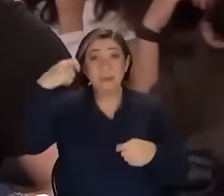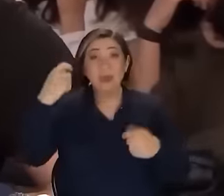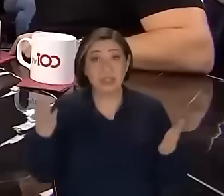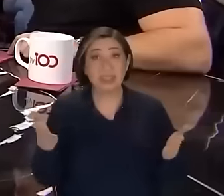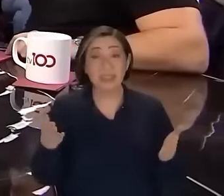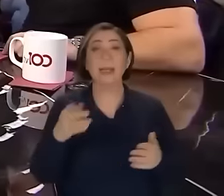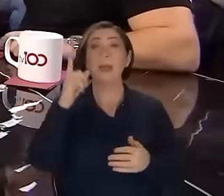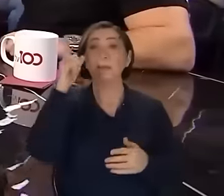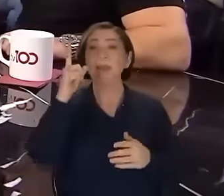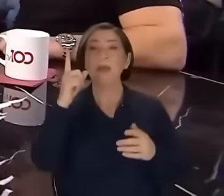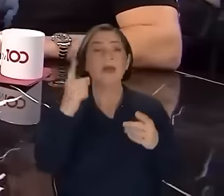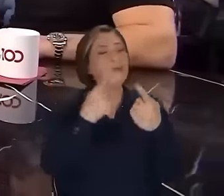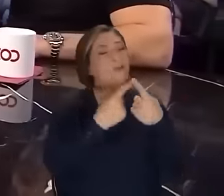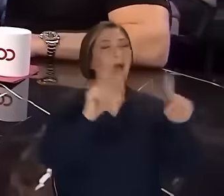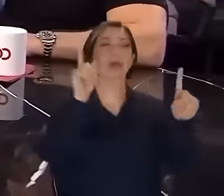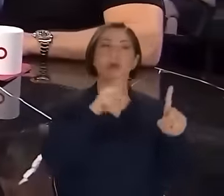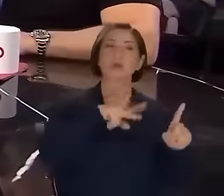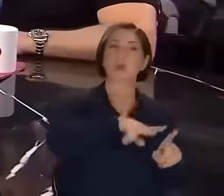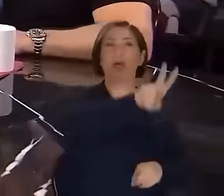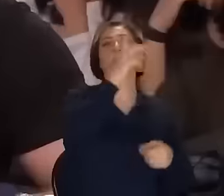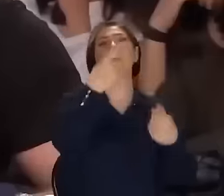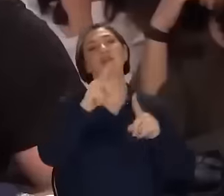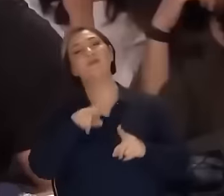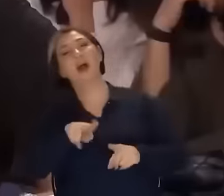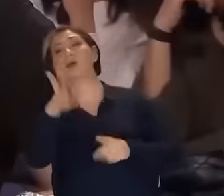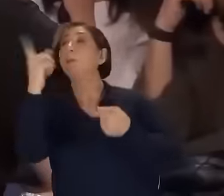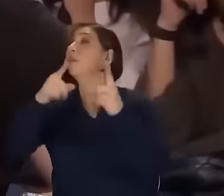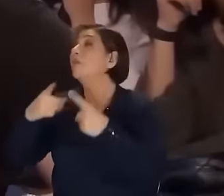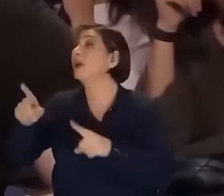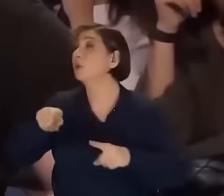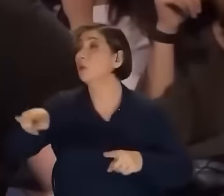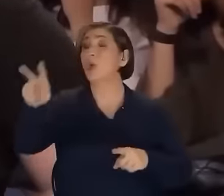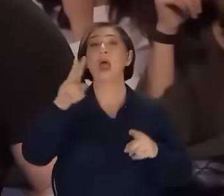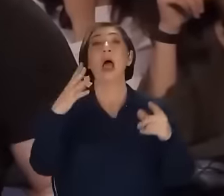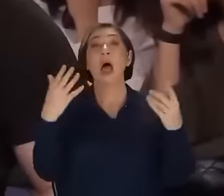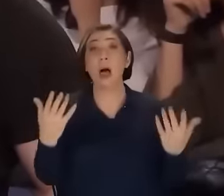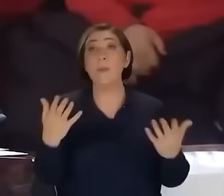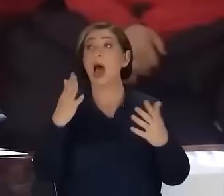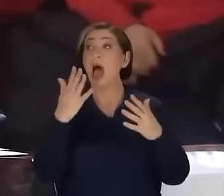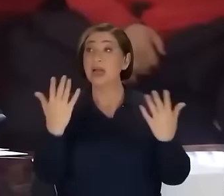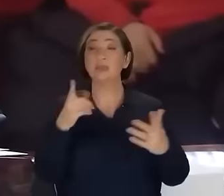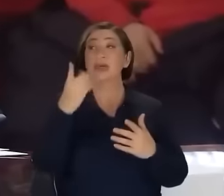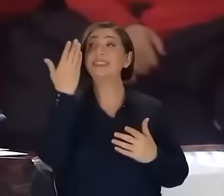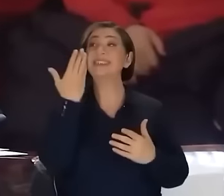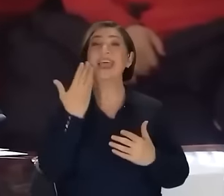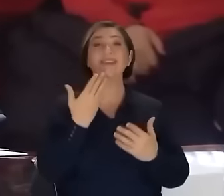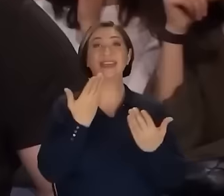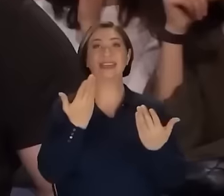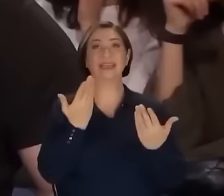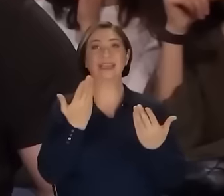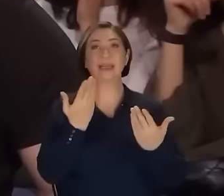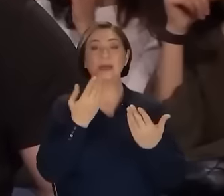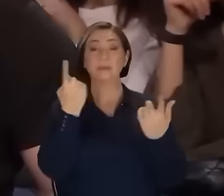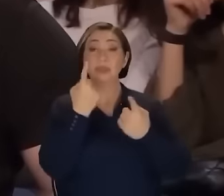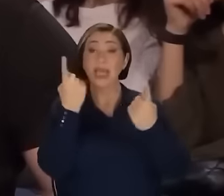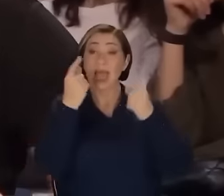işte. Birisi macerasını öyle sürdürüyor, birisi öyle sürdürür, birisi böyle sürdürür. Yani artık bunlar zevke hitap eden